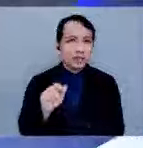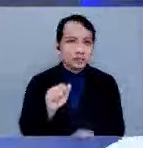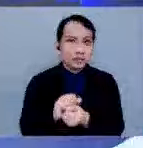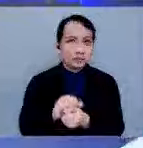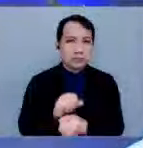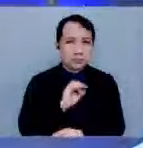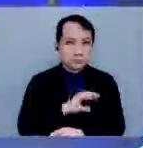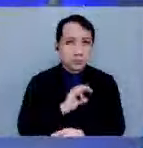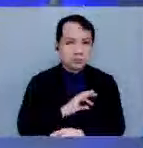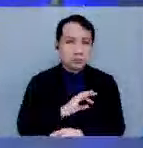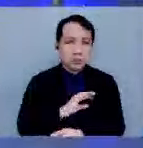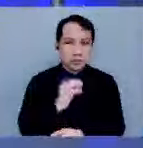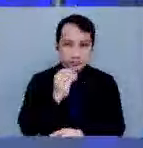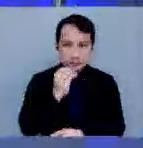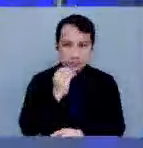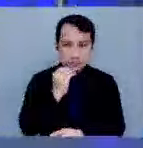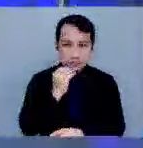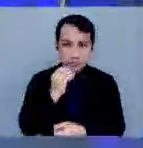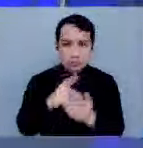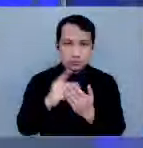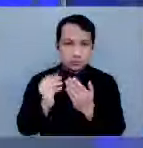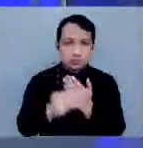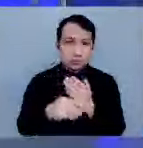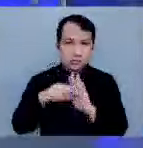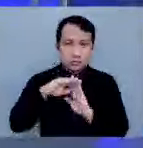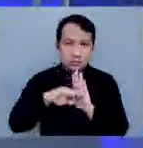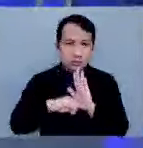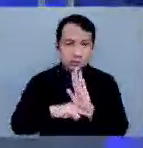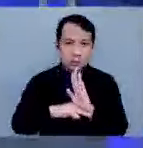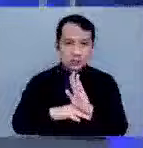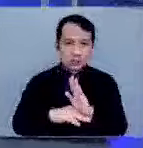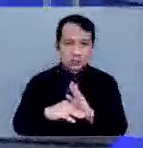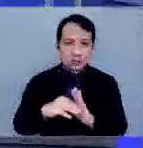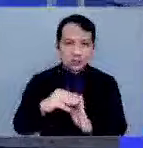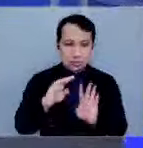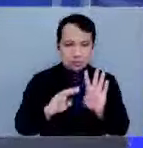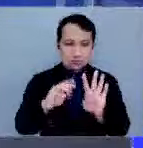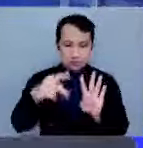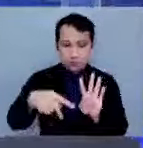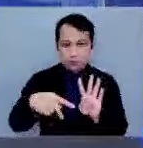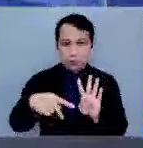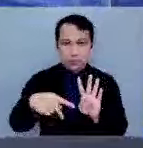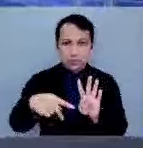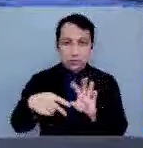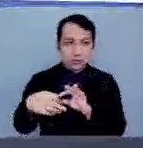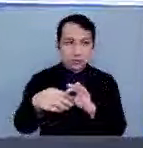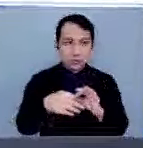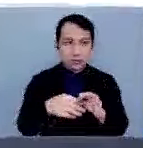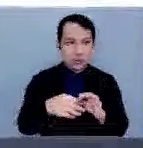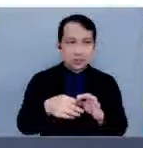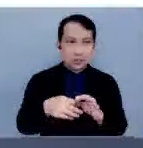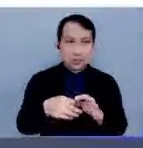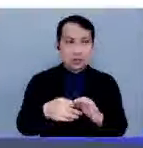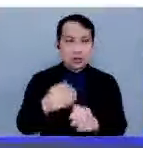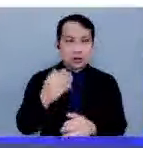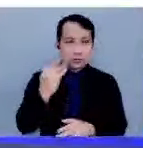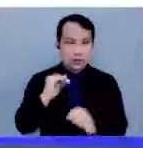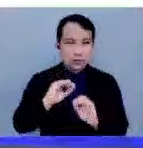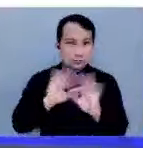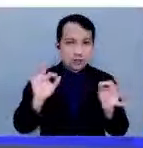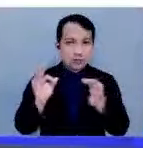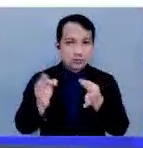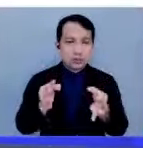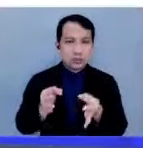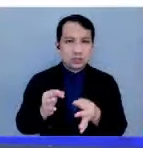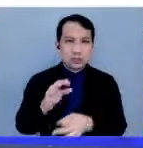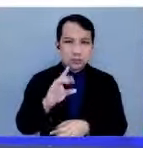food stamp program ang mga nasa listahan ng Pantawid Pamilyang Pilipino Program o 4Ps. Yan ang nilinaw ng Department of Social